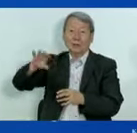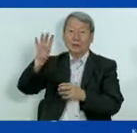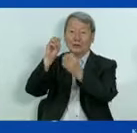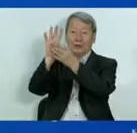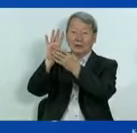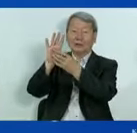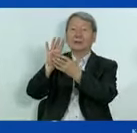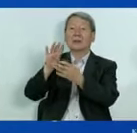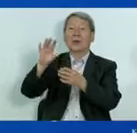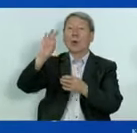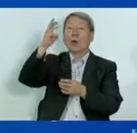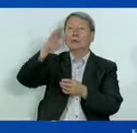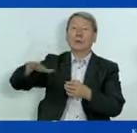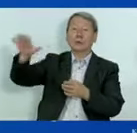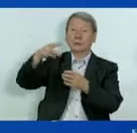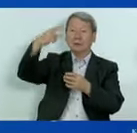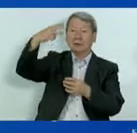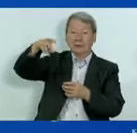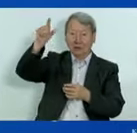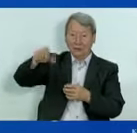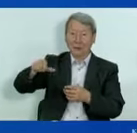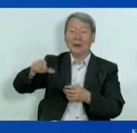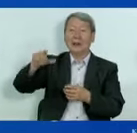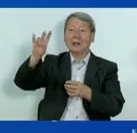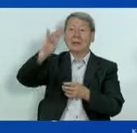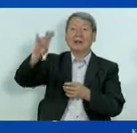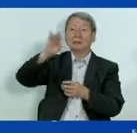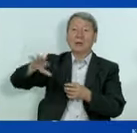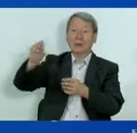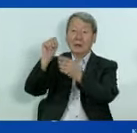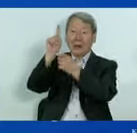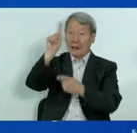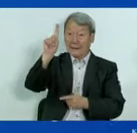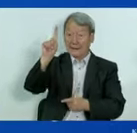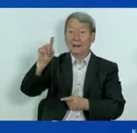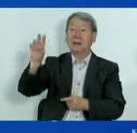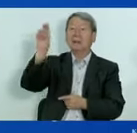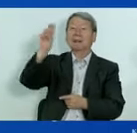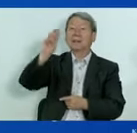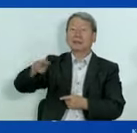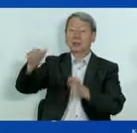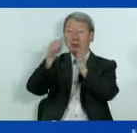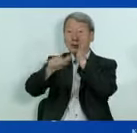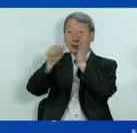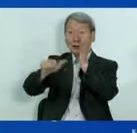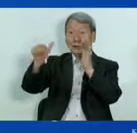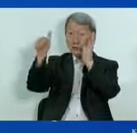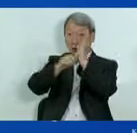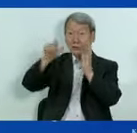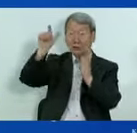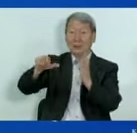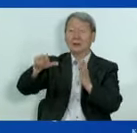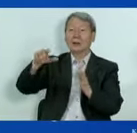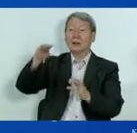области 14 случаев, в Волжской области 30 случаев, в Нарынской области 1 случай, в Баткенской области 66